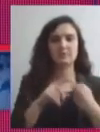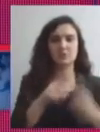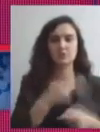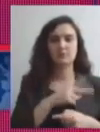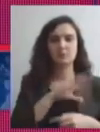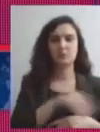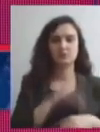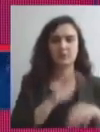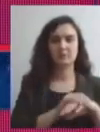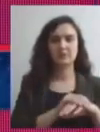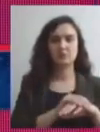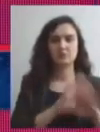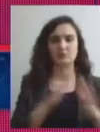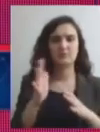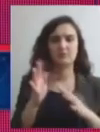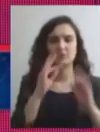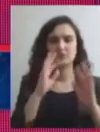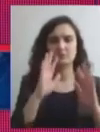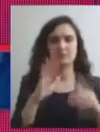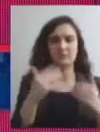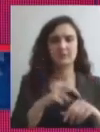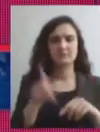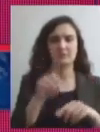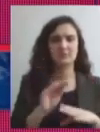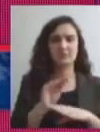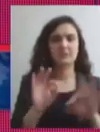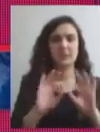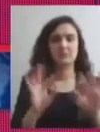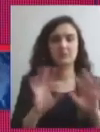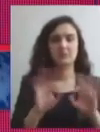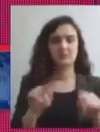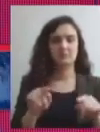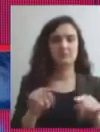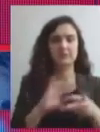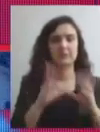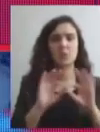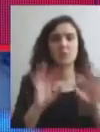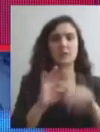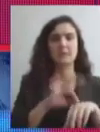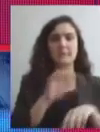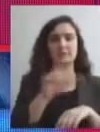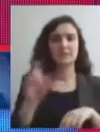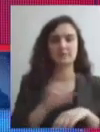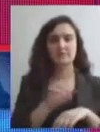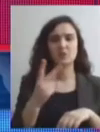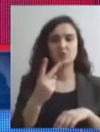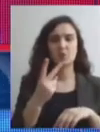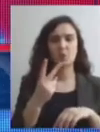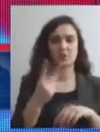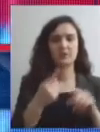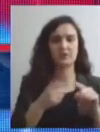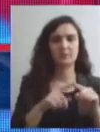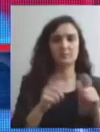საავადმყოფოში დაფიქსირებული შემთხვევის შემდეგ ექიმებს დამატებითი განმარტებების გაკეთება უწევთ. საუბარია პაციენტებზე, რომლებიც 2 ნეგატივი პისიარ-ტესტის